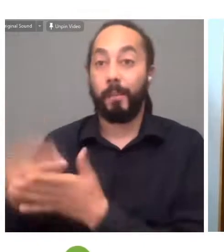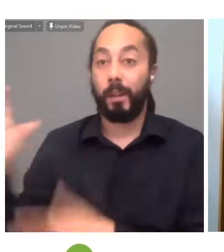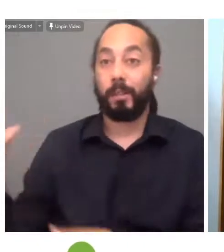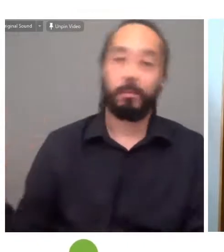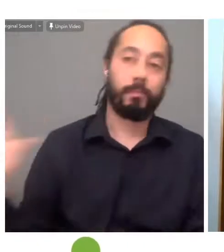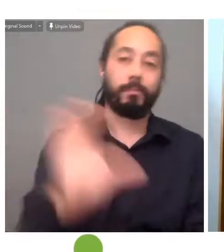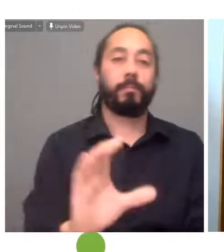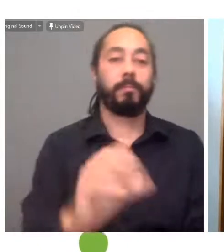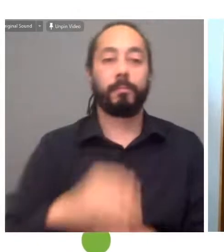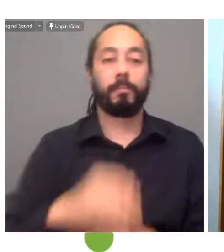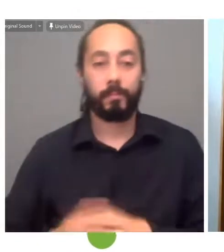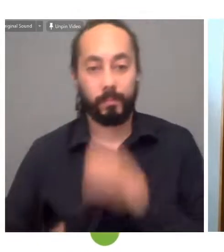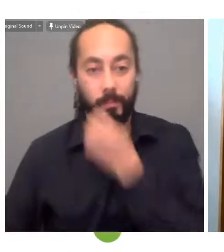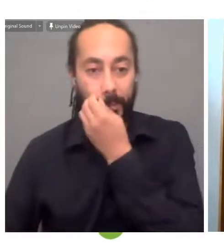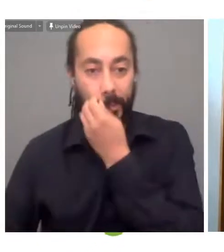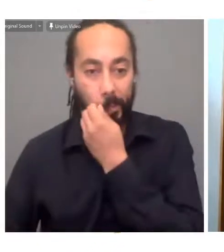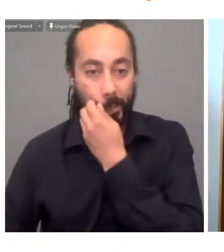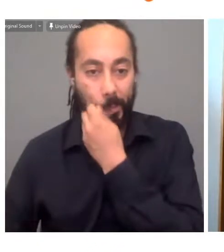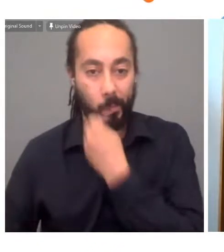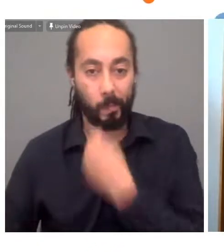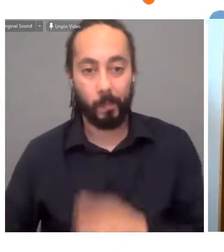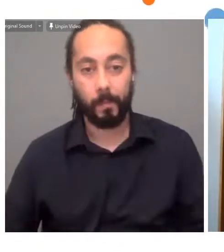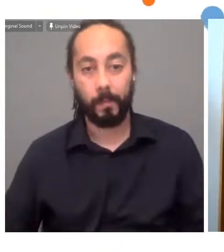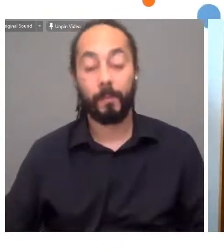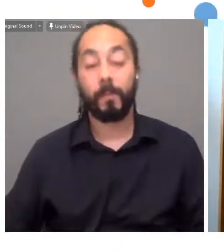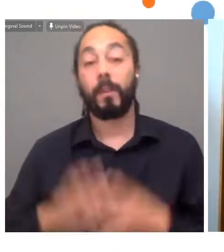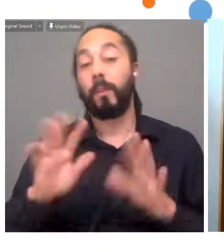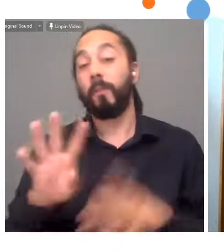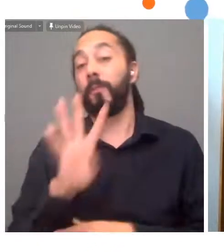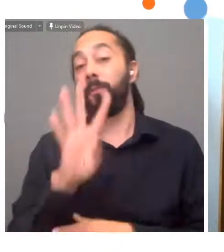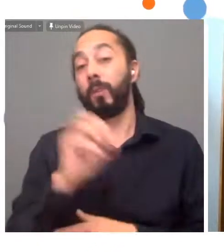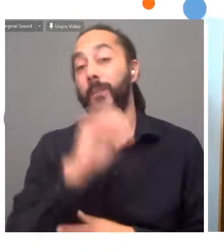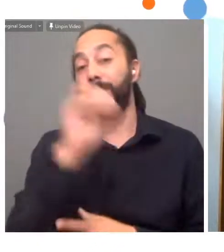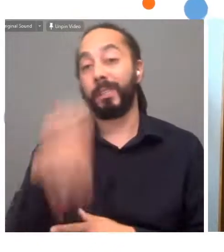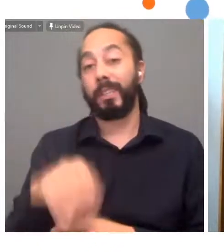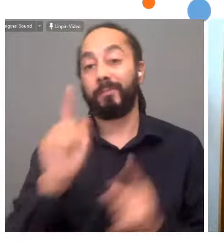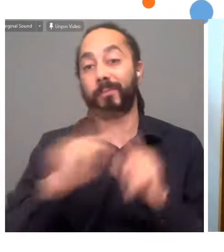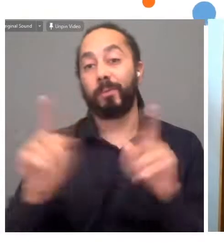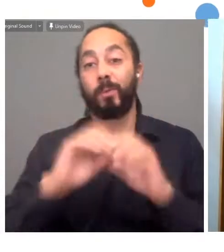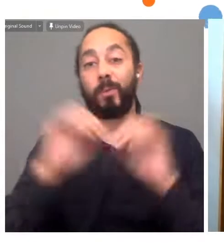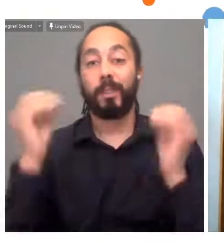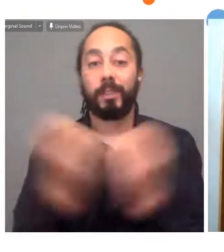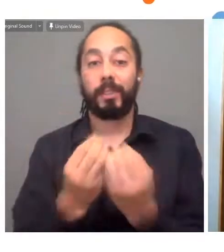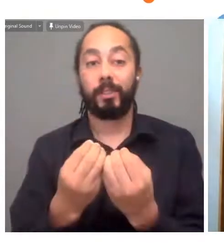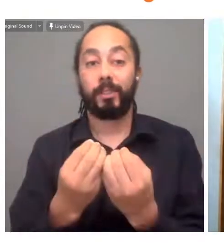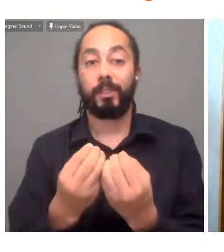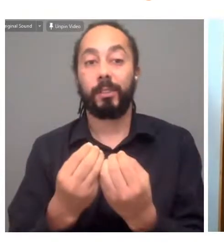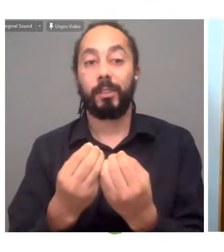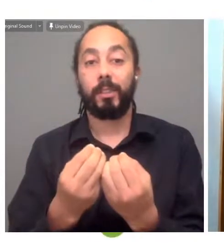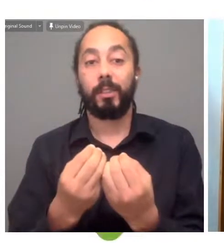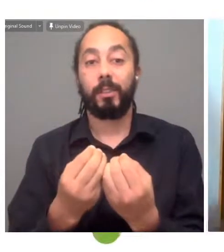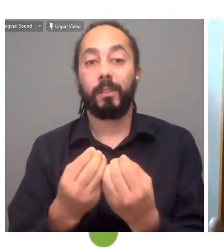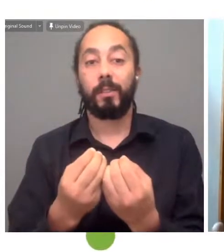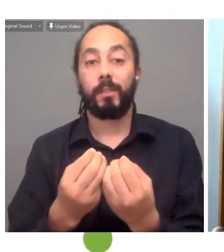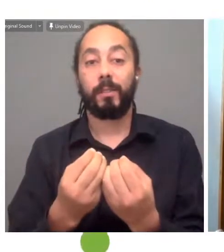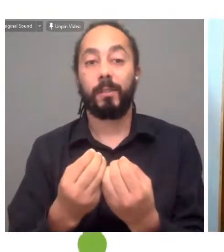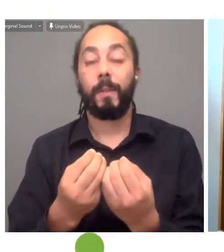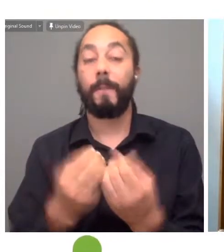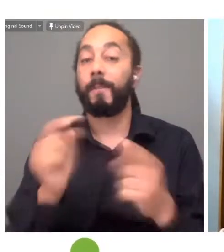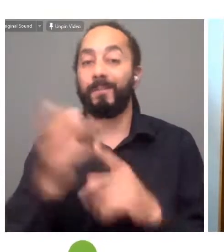plus possible les formulaires d'application. Dans le cas des organismes qui recevaient déjà de l'argent, vous n'avez eu aucun formulaire à